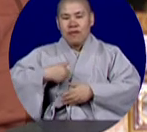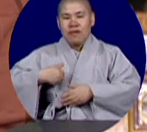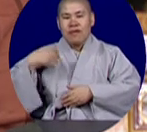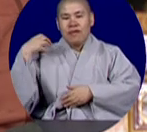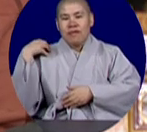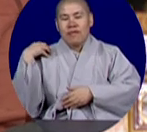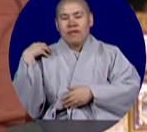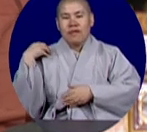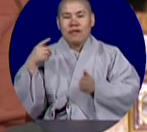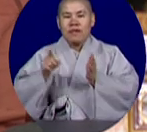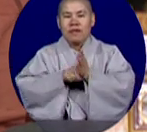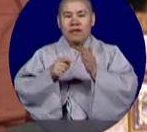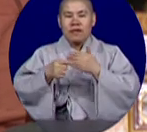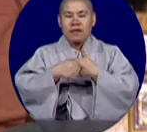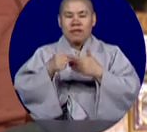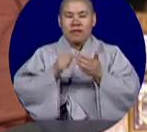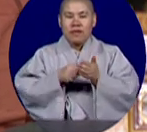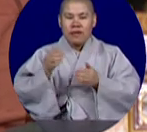이런 신심으로